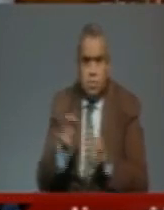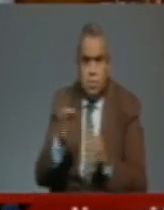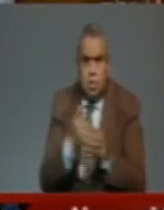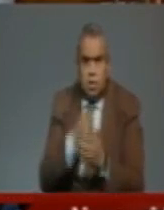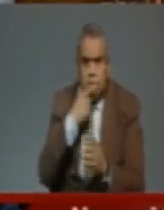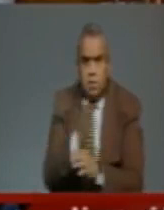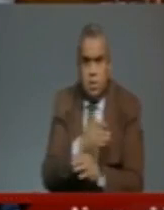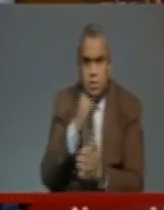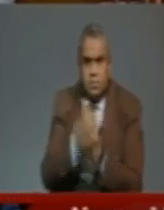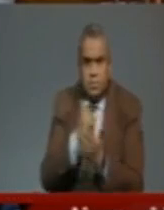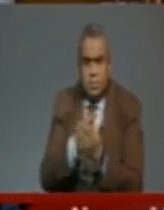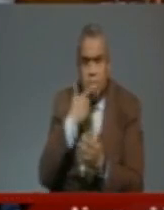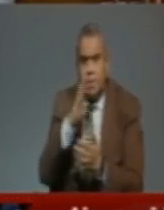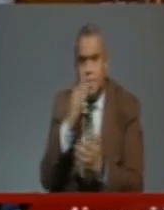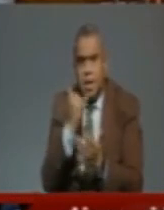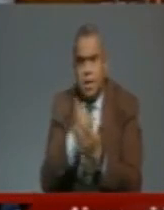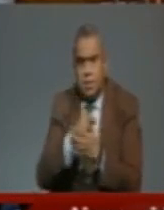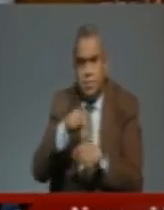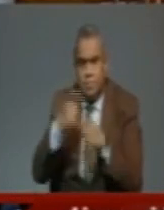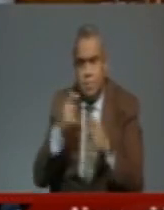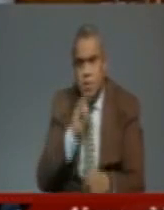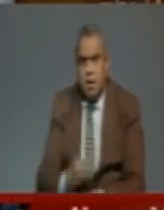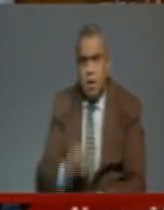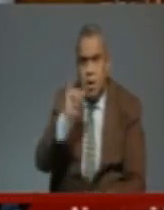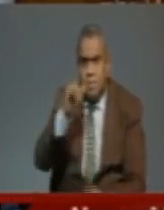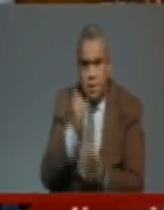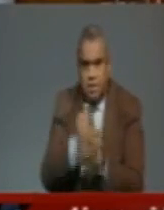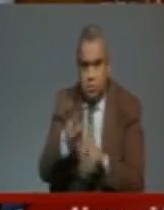السفر الرئيسي، ودي صاله الجمارك والجوازات.